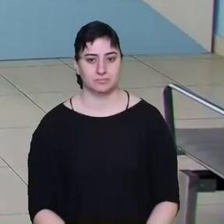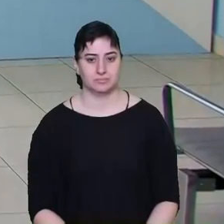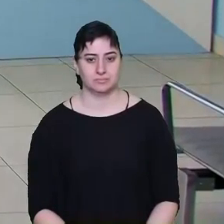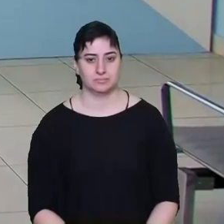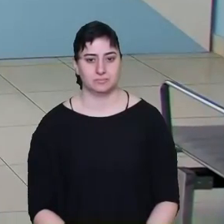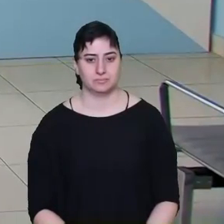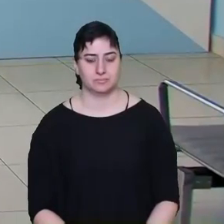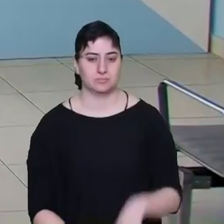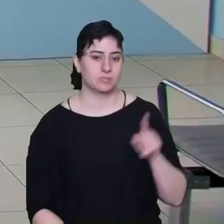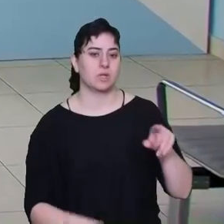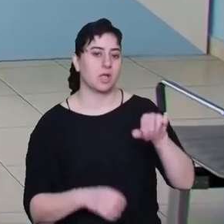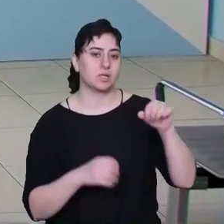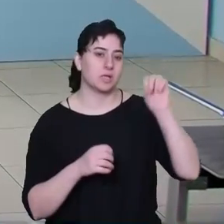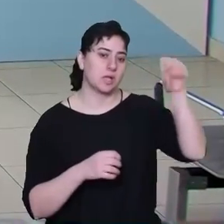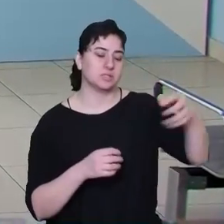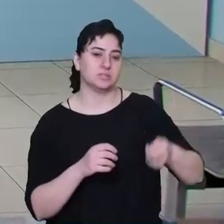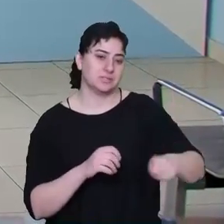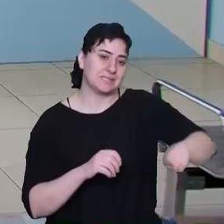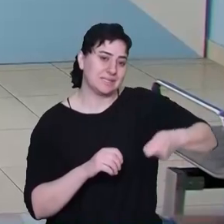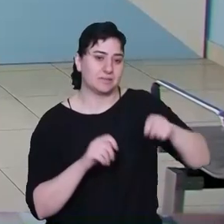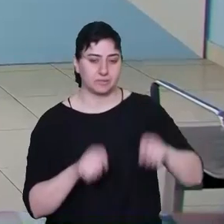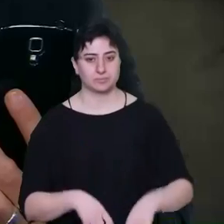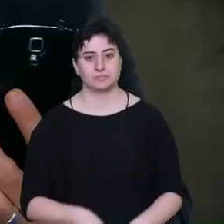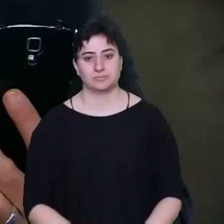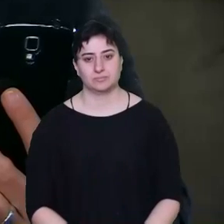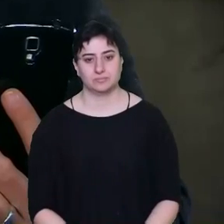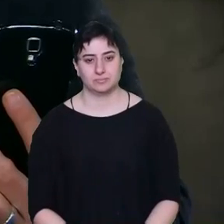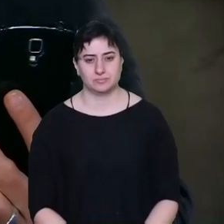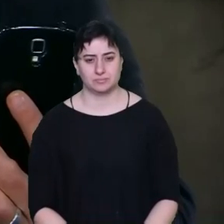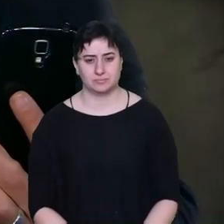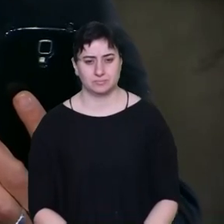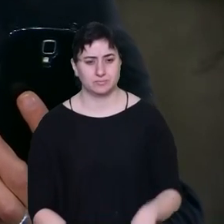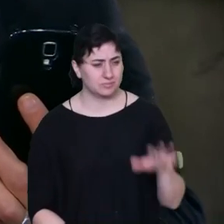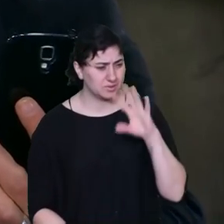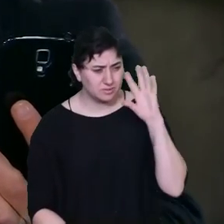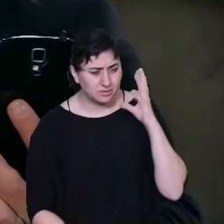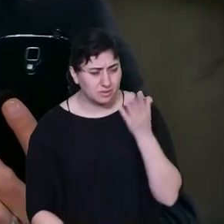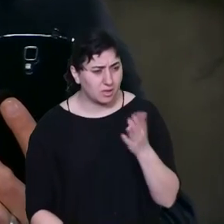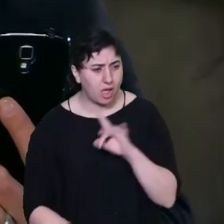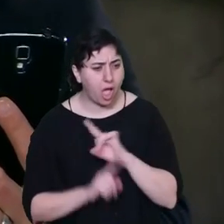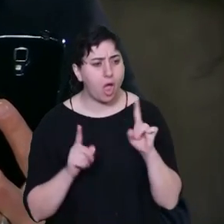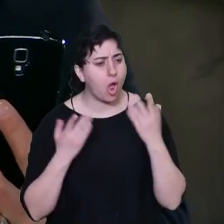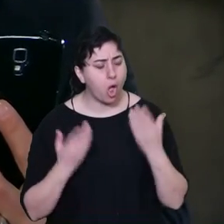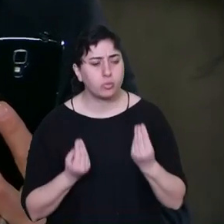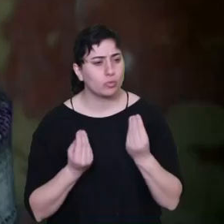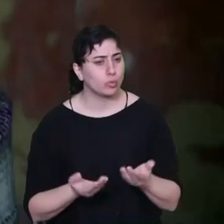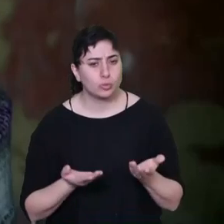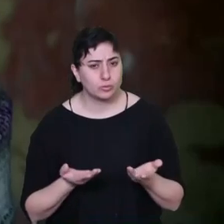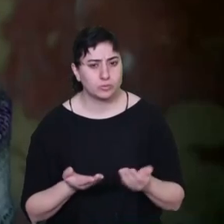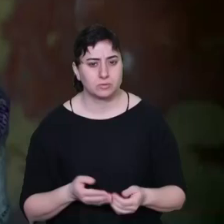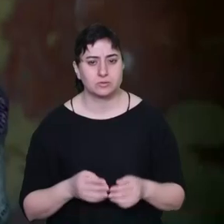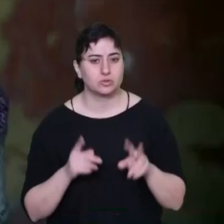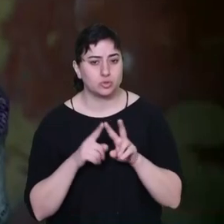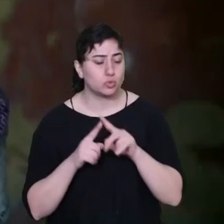Koş. Gel abi. Bunu kasandaki çekmeceye kilitle çabuk. Salak bunlar ya. Hiç itiraz etmeden paraları veriyorlar.